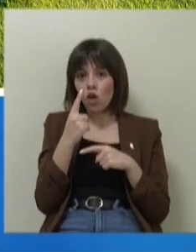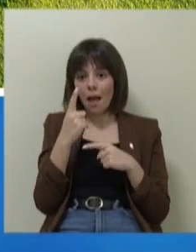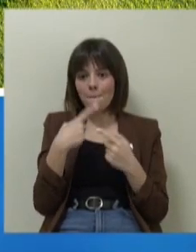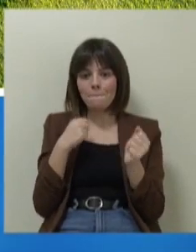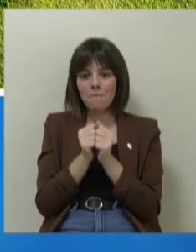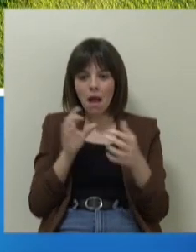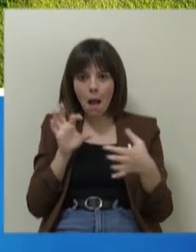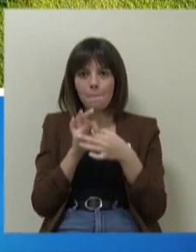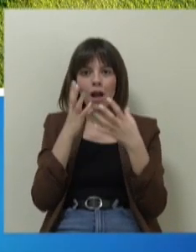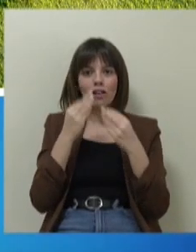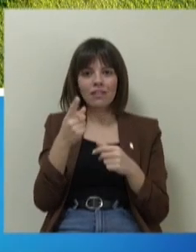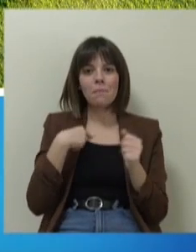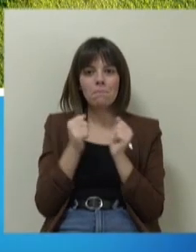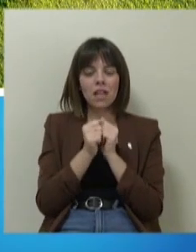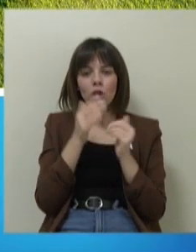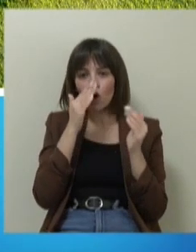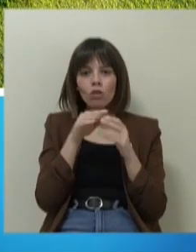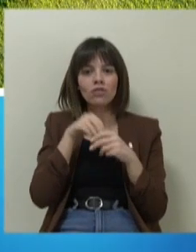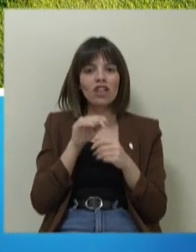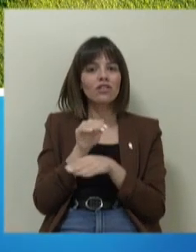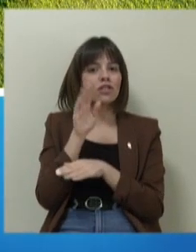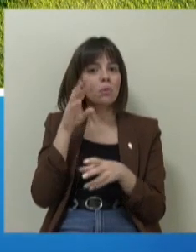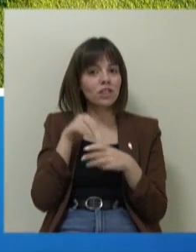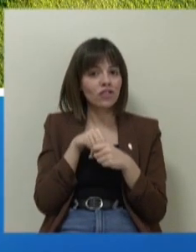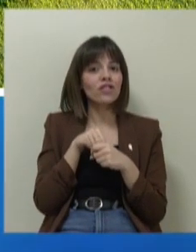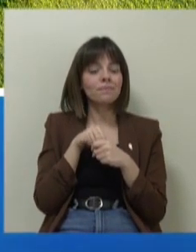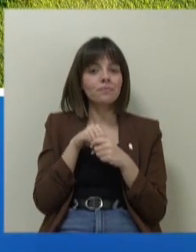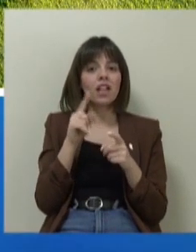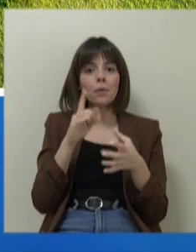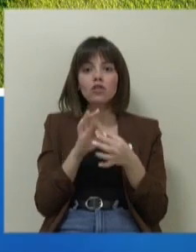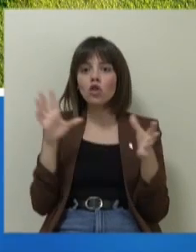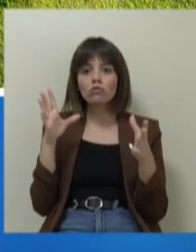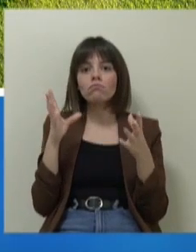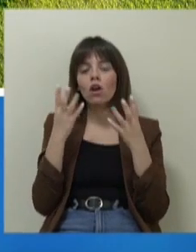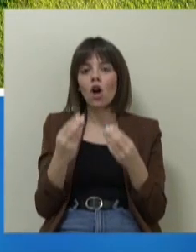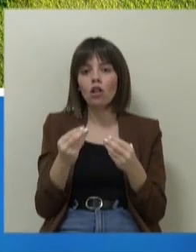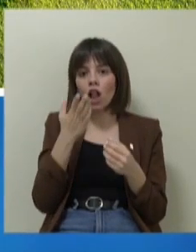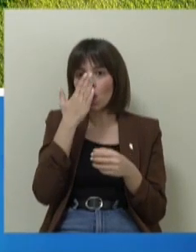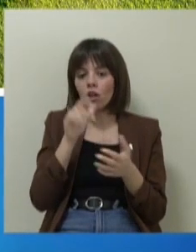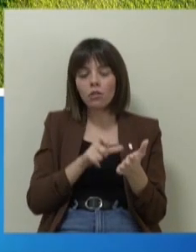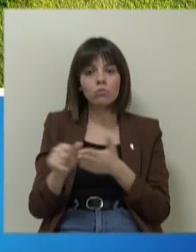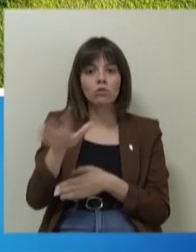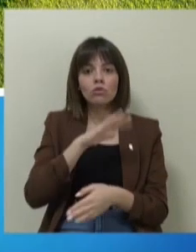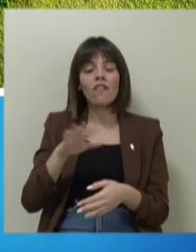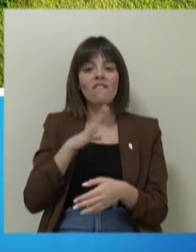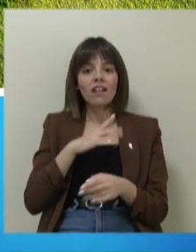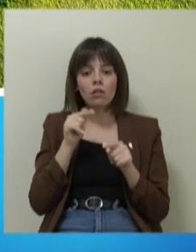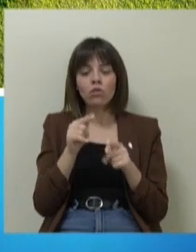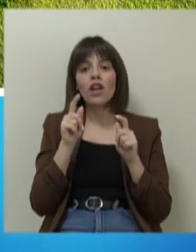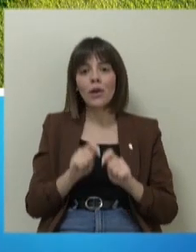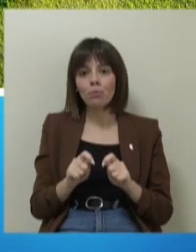gibi birbirimizle uyum içinde yaşamamız için bir çözüm haline geliyor. Doğadaki bütün varlıklar bunu